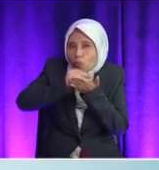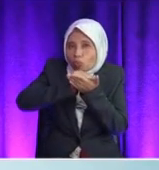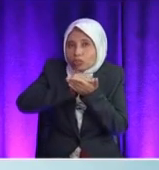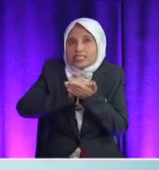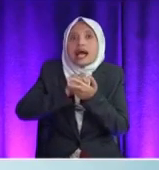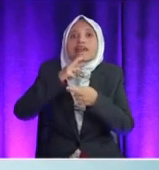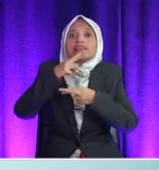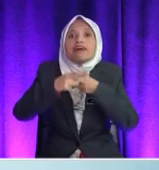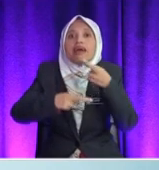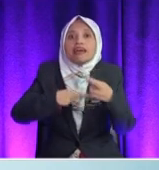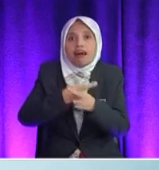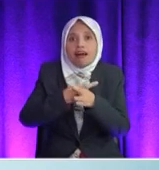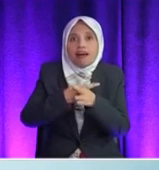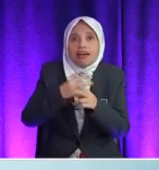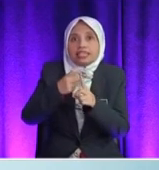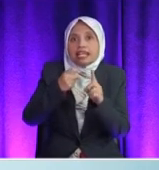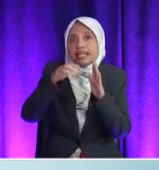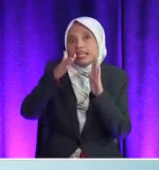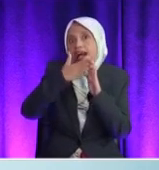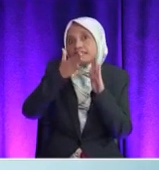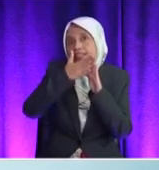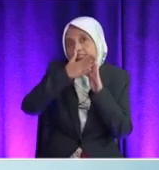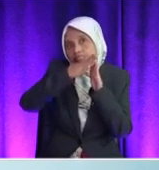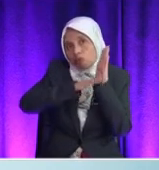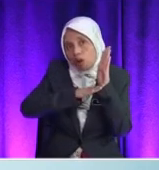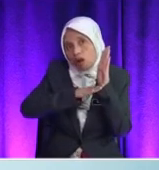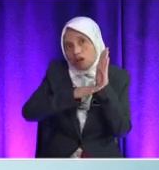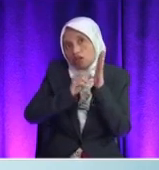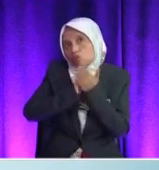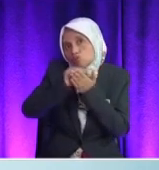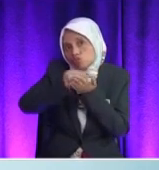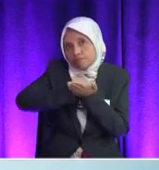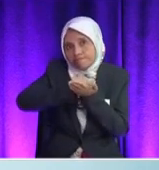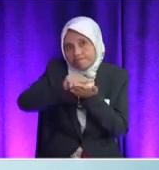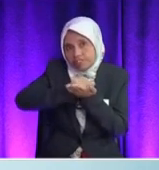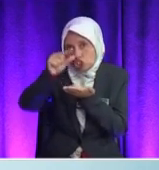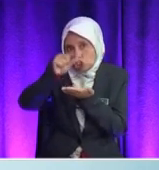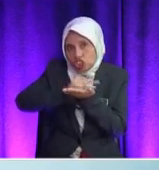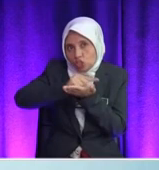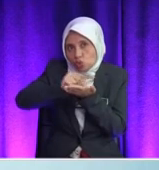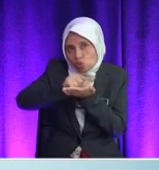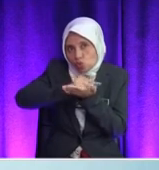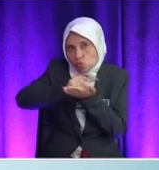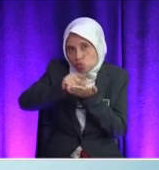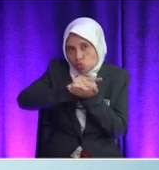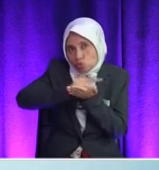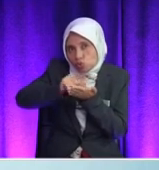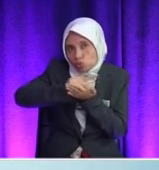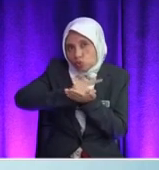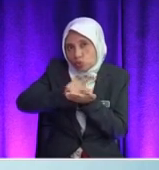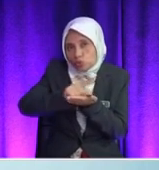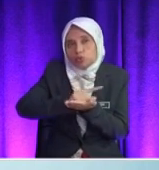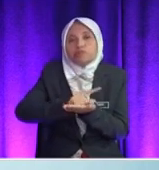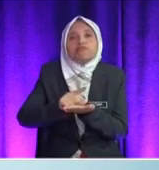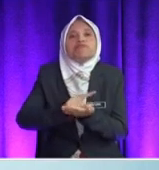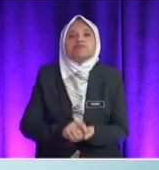ya jadi protes mukena Bermuda atas sedih kita gosok nih nanya aku sofah gosok